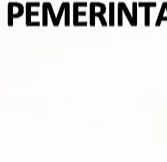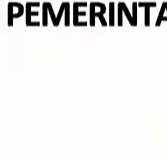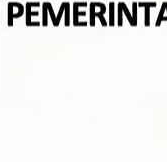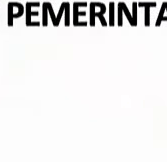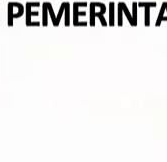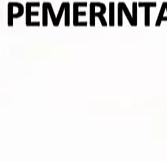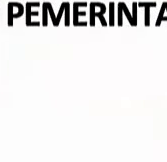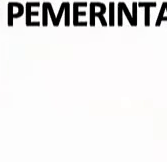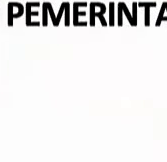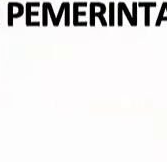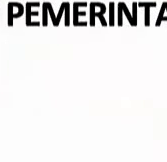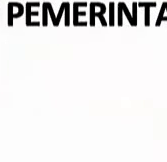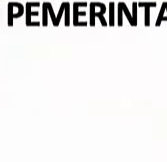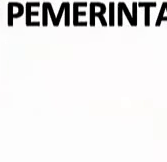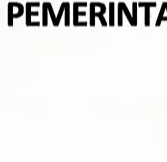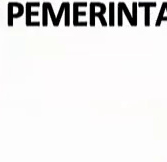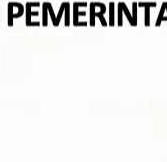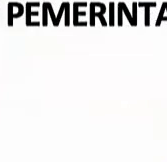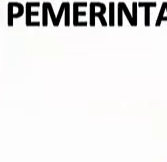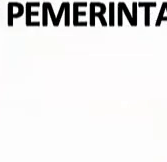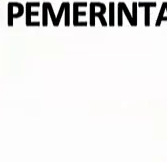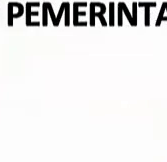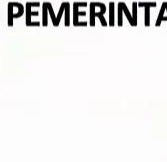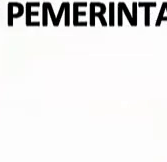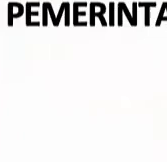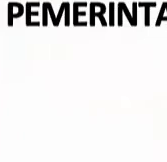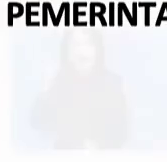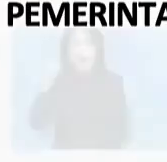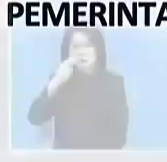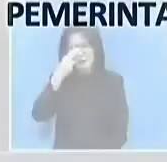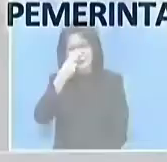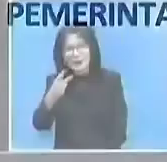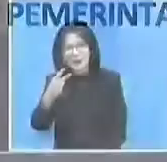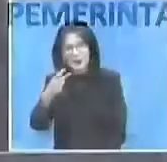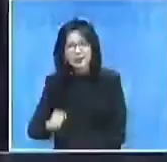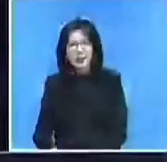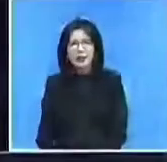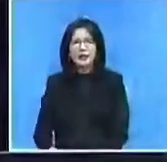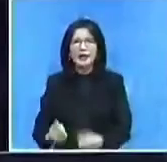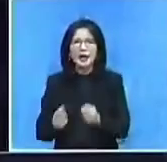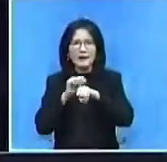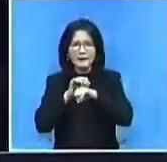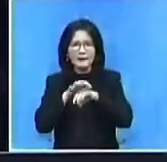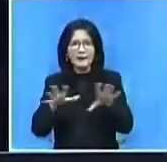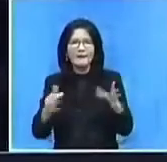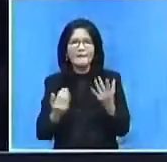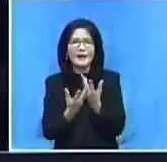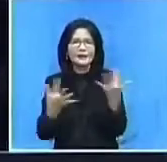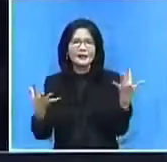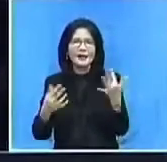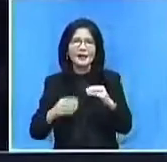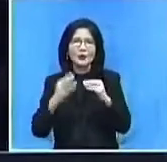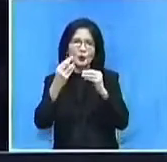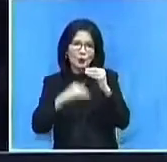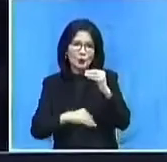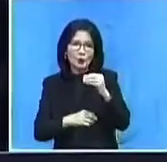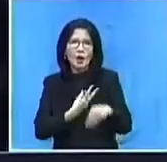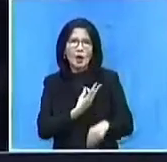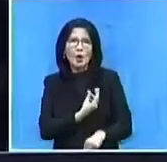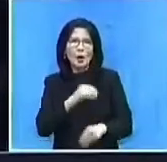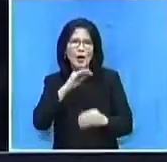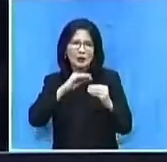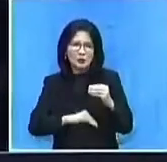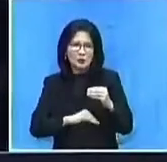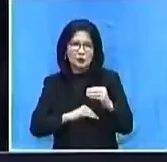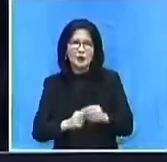agar mengantisipasi masyarakat yang terkena dampak penurunan kesejahteraan berkurangnya pendapatan dan daya